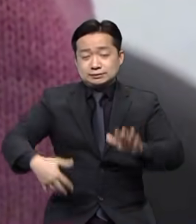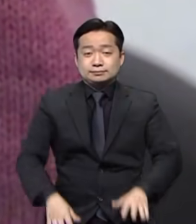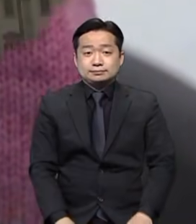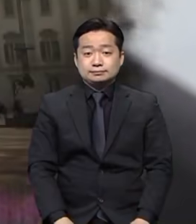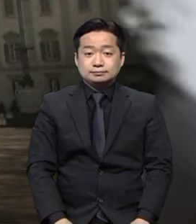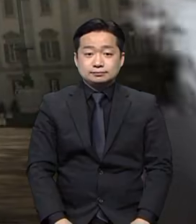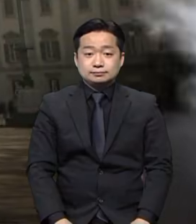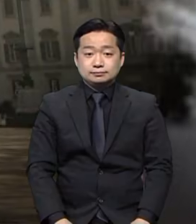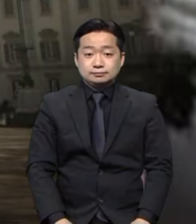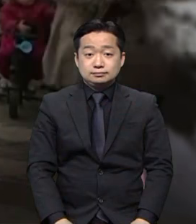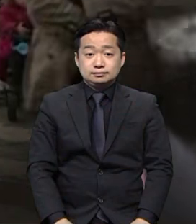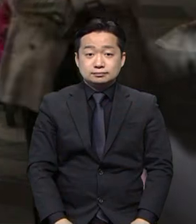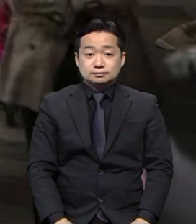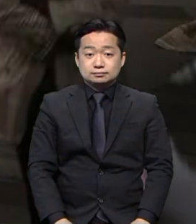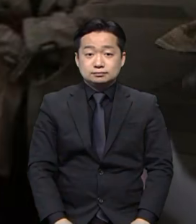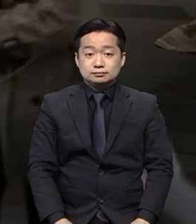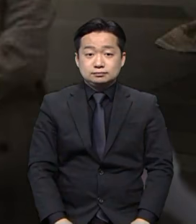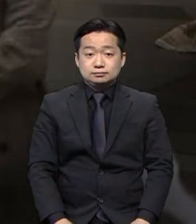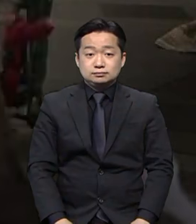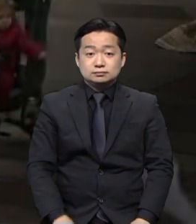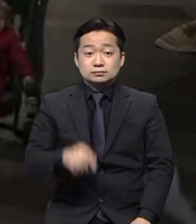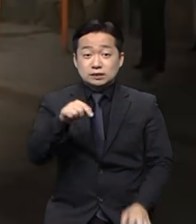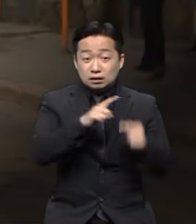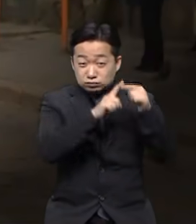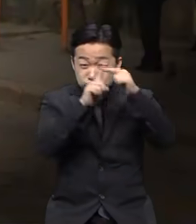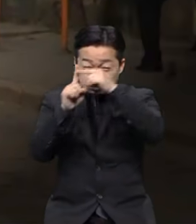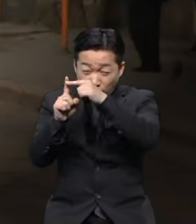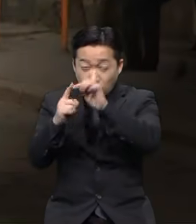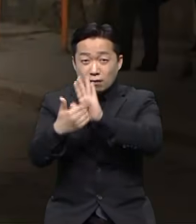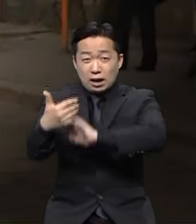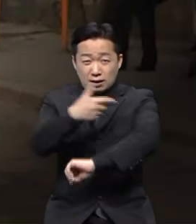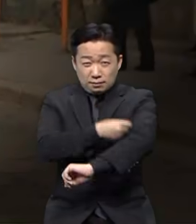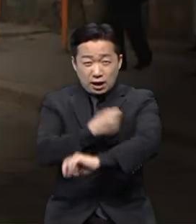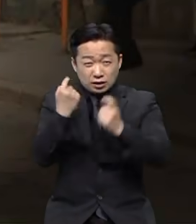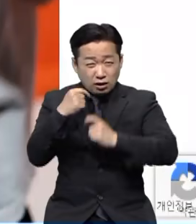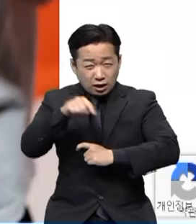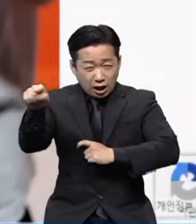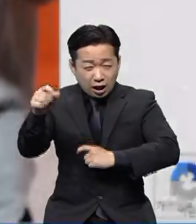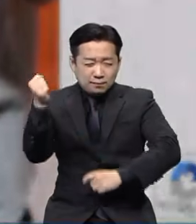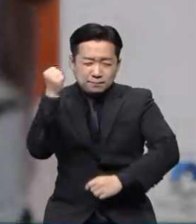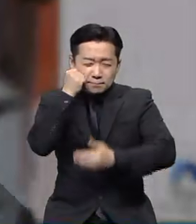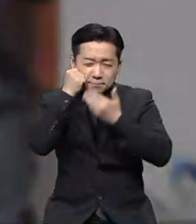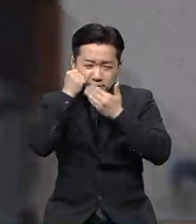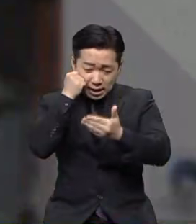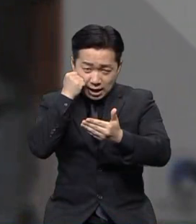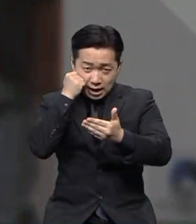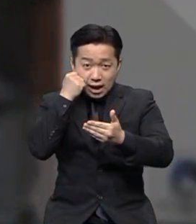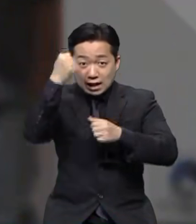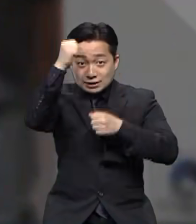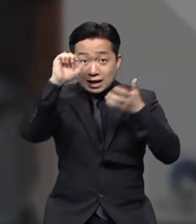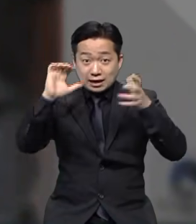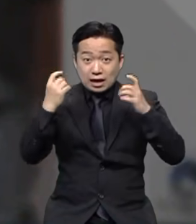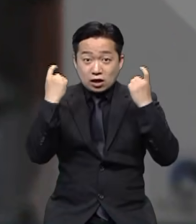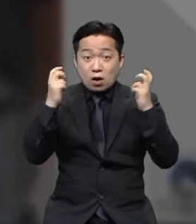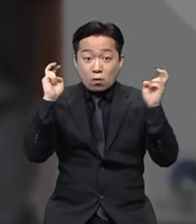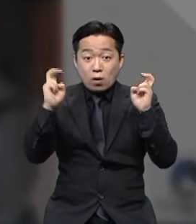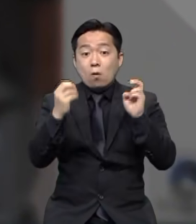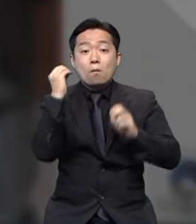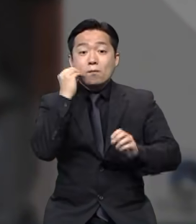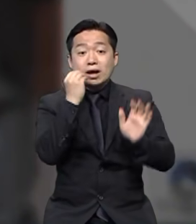같아요. 하지만 무작정 백신 여행에 나섰다간 낭패를 볼 수도 있습니다. 이탈리아의 한 여행사